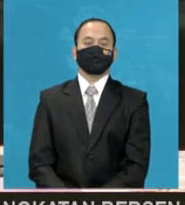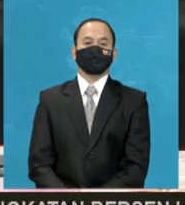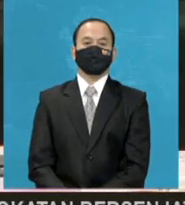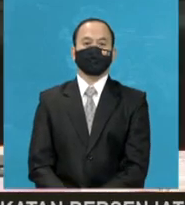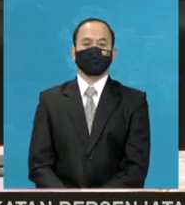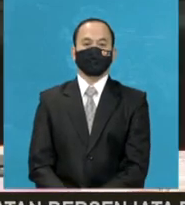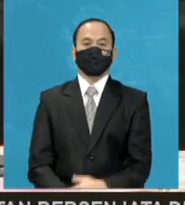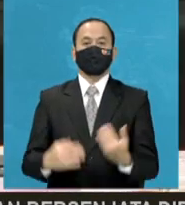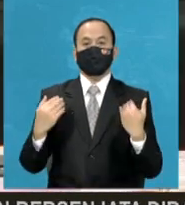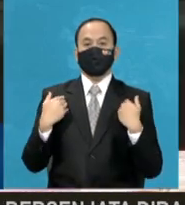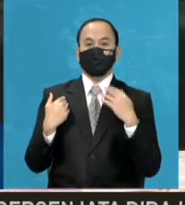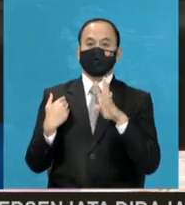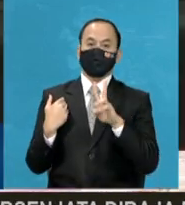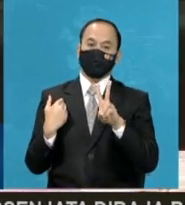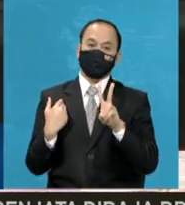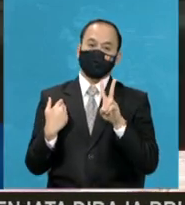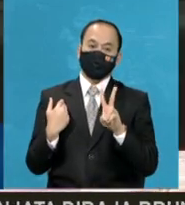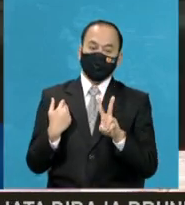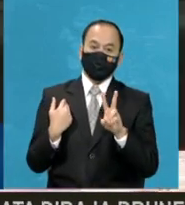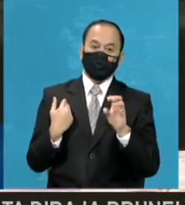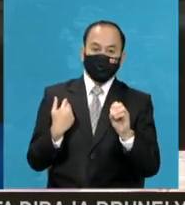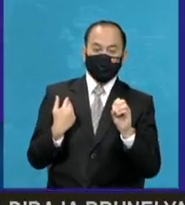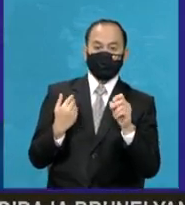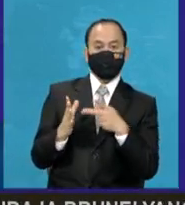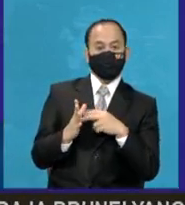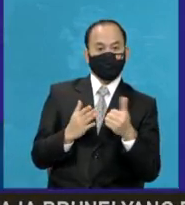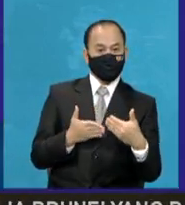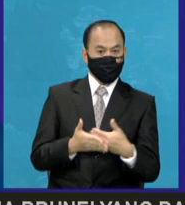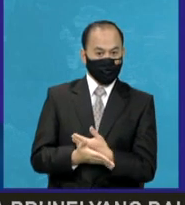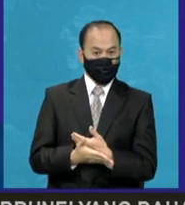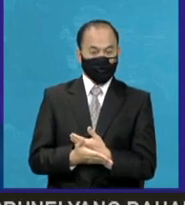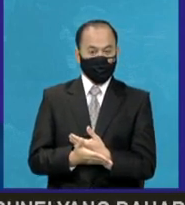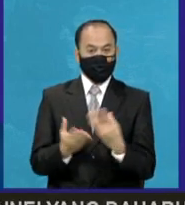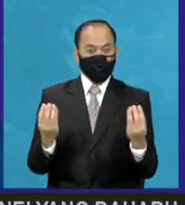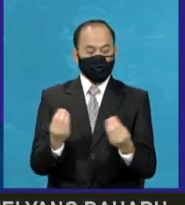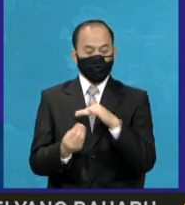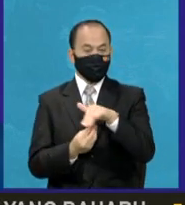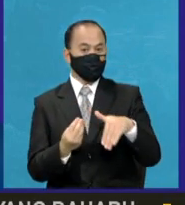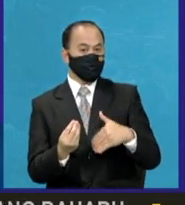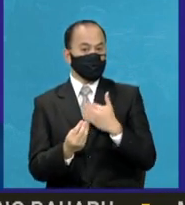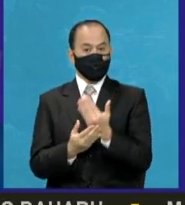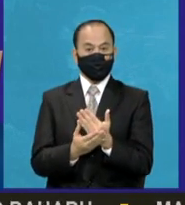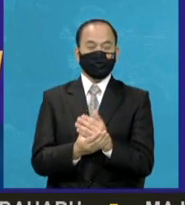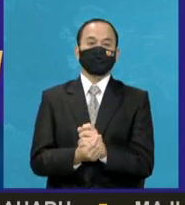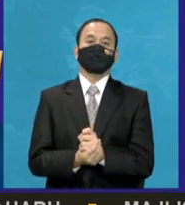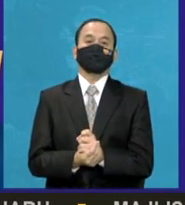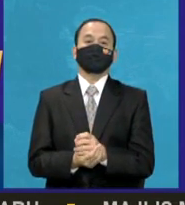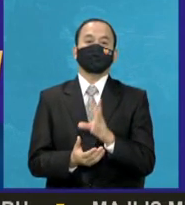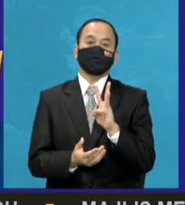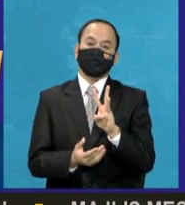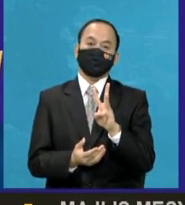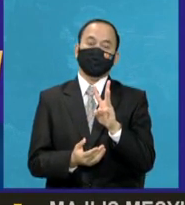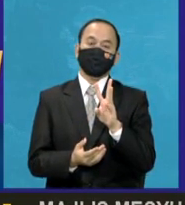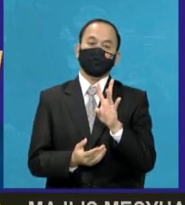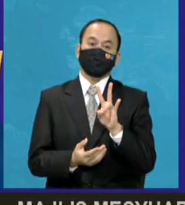Hai sebanyak 4220s baru yang membawa kepada jumlah keseluruhannya sebanyak